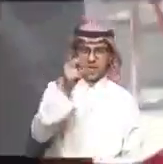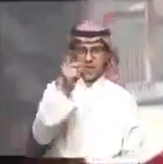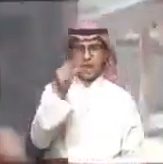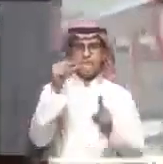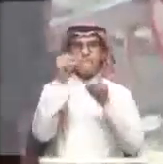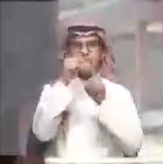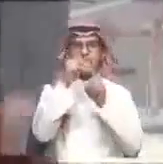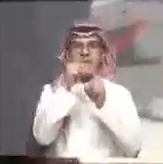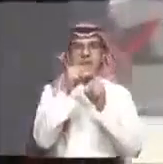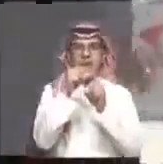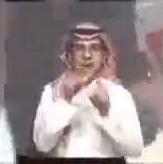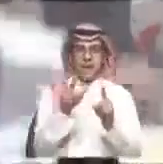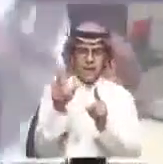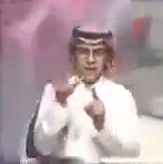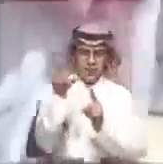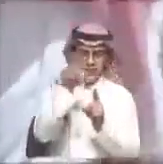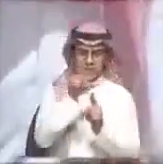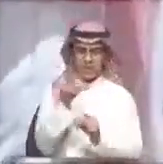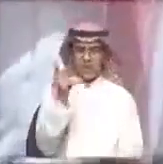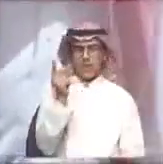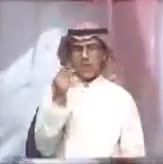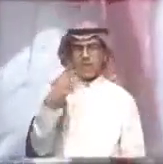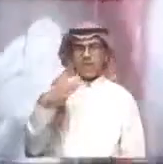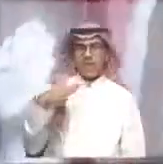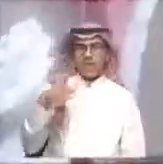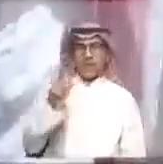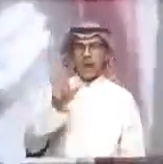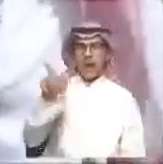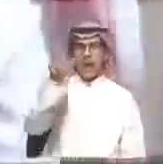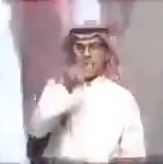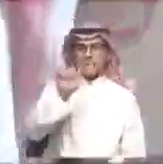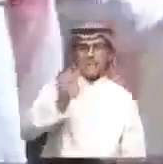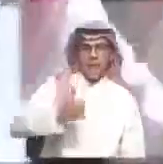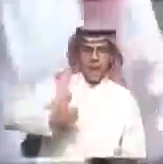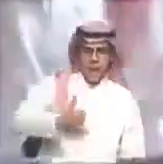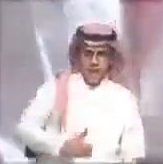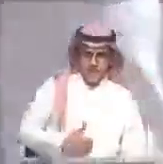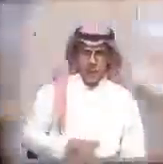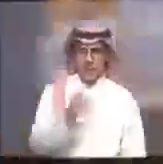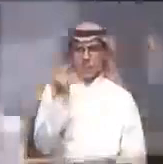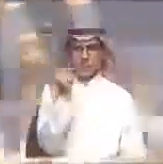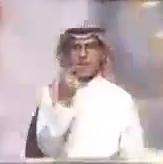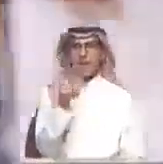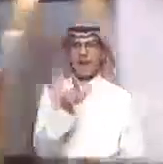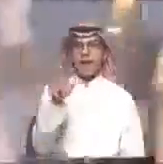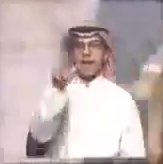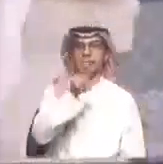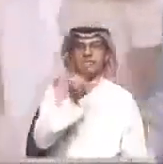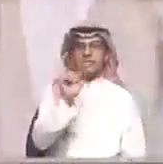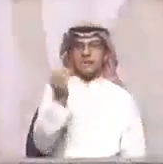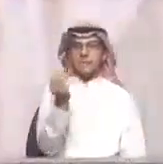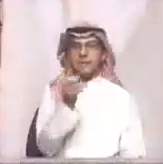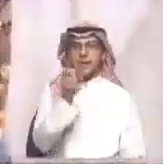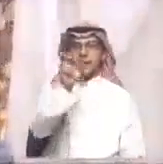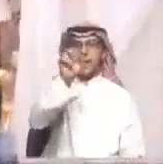باكستان الإسلامية، وفخامة الرئيس عبد ربه منصور هادي رئيس الجمهورية اليمنية، وفخامة الرئيس غزالي عثمان رئيس